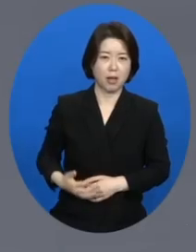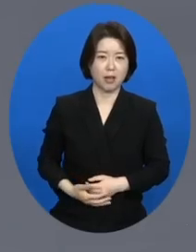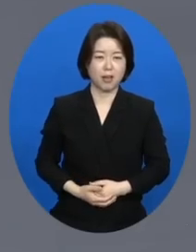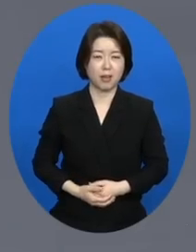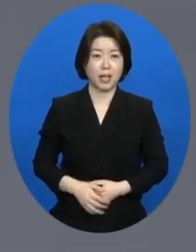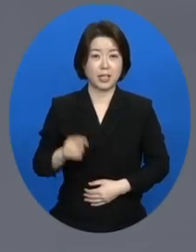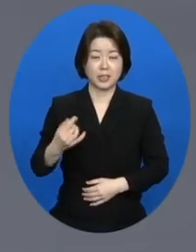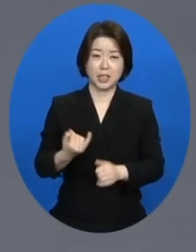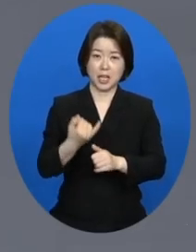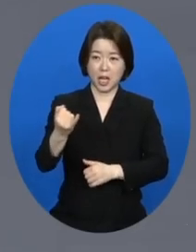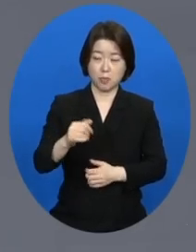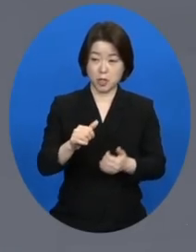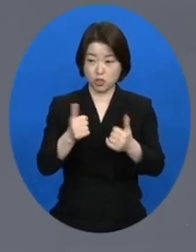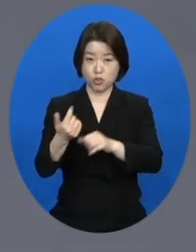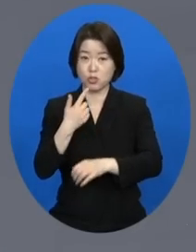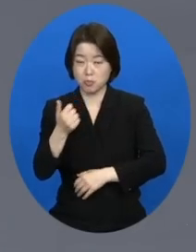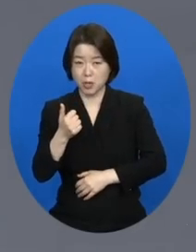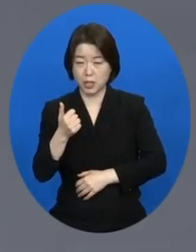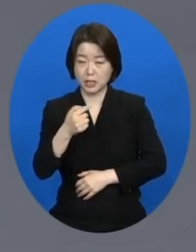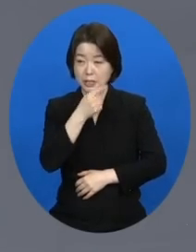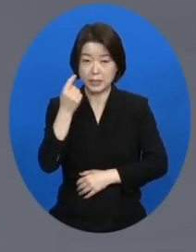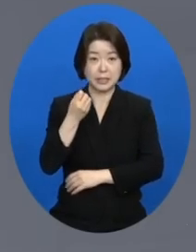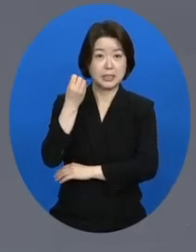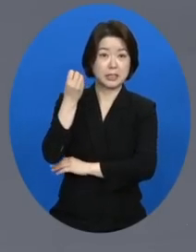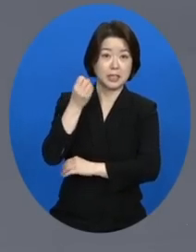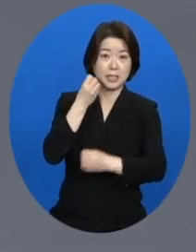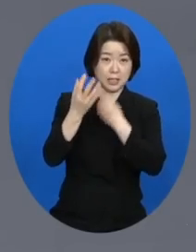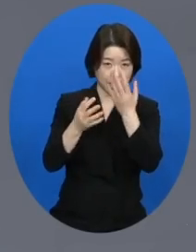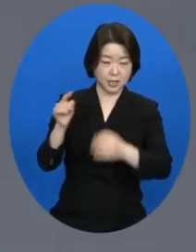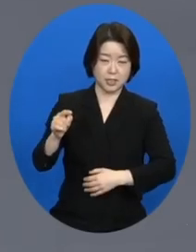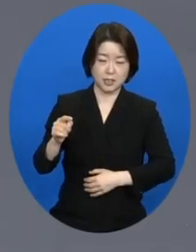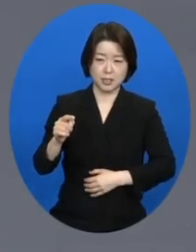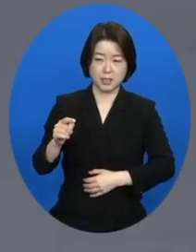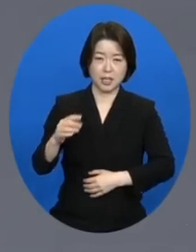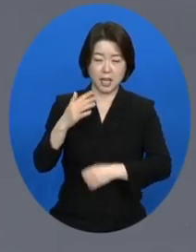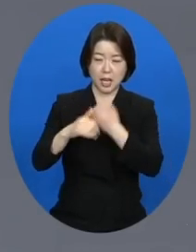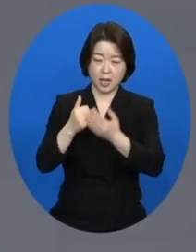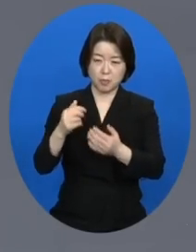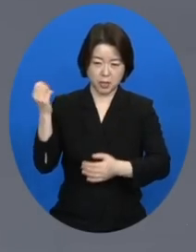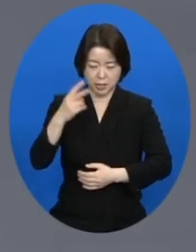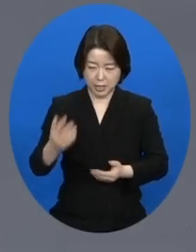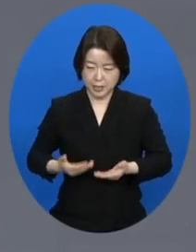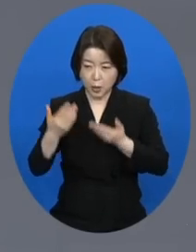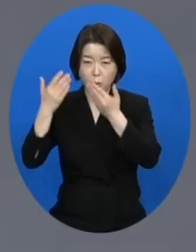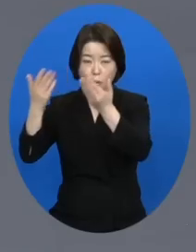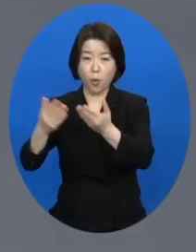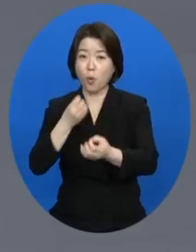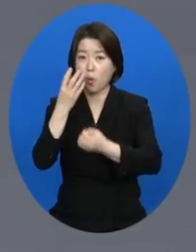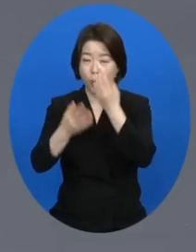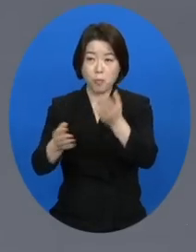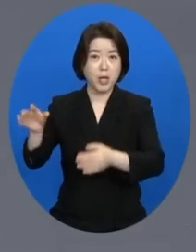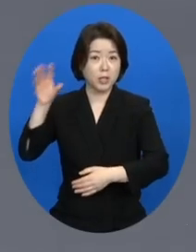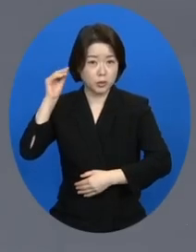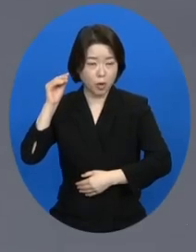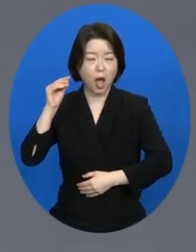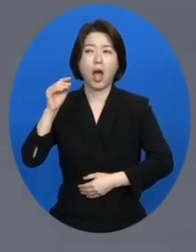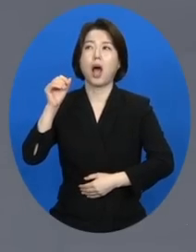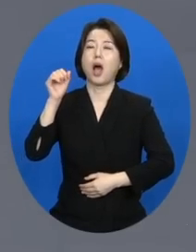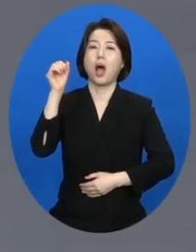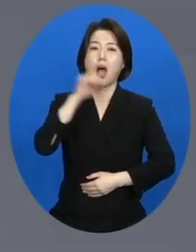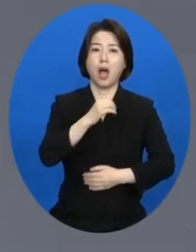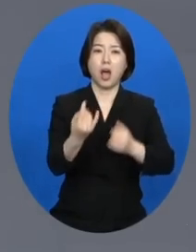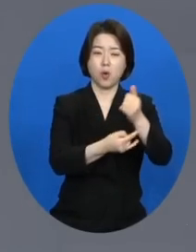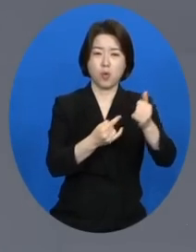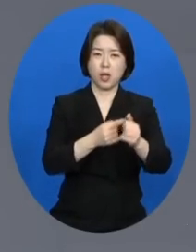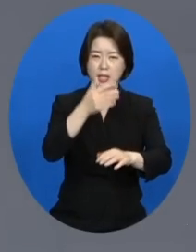근데 그 아내가 죽을 뻔했던 그 간증, 하나님께 재헌신하며 자신이 들었던 그 고백을 듣고 위원분들이